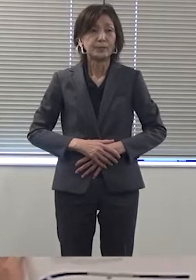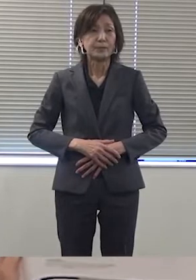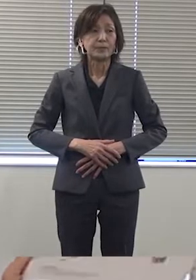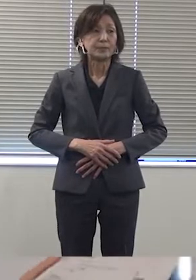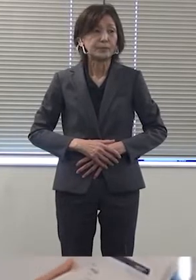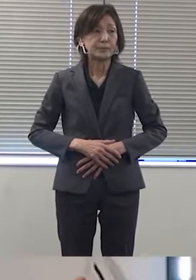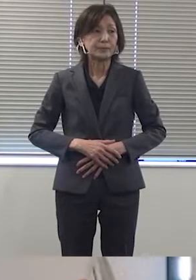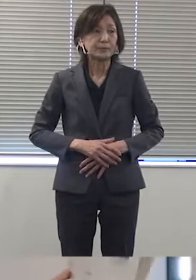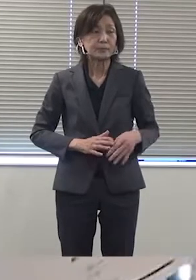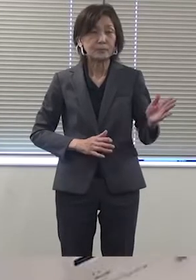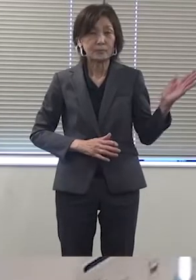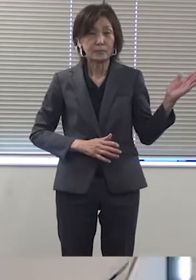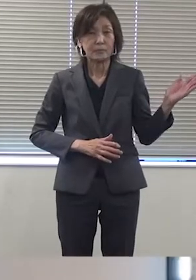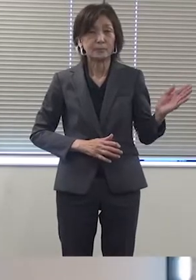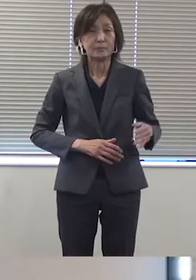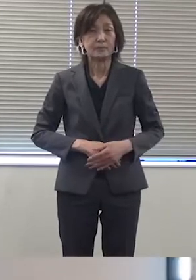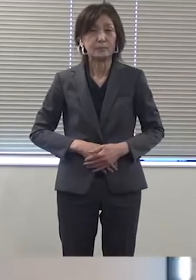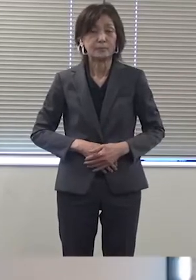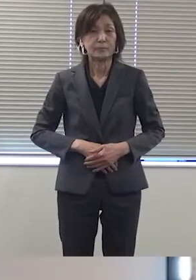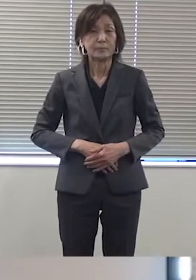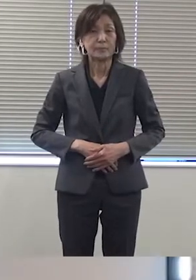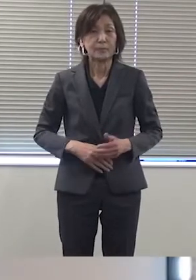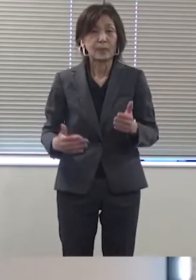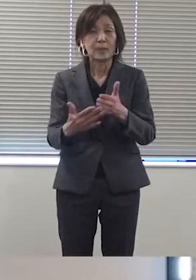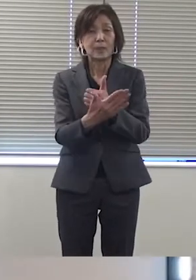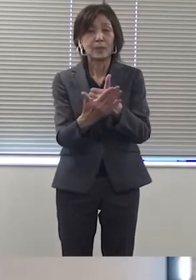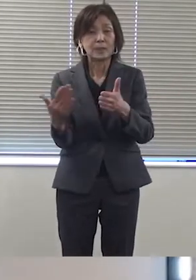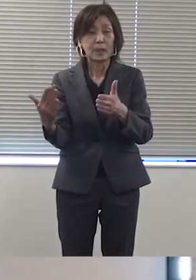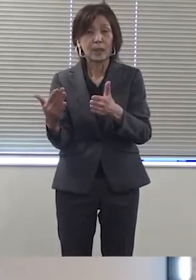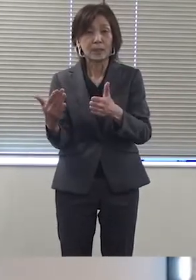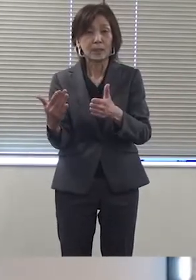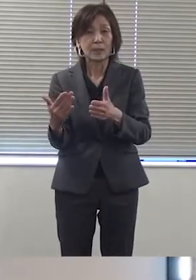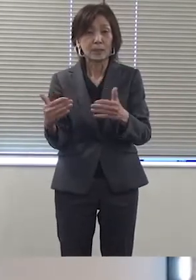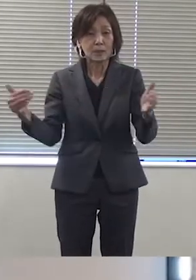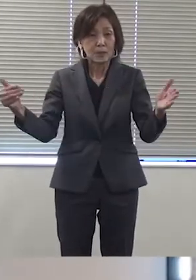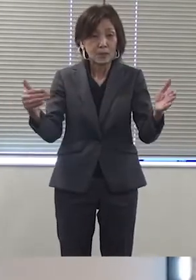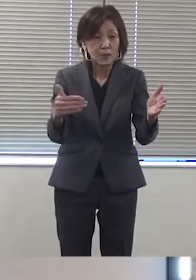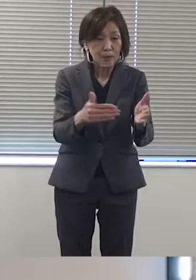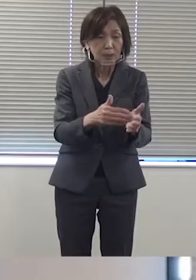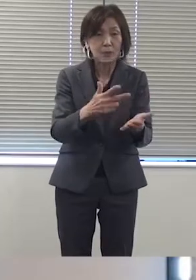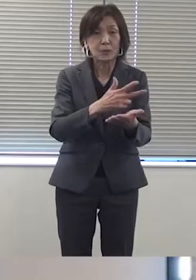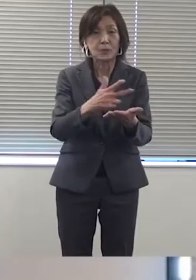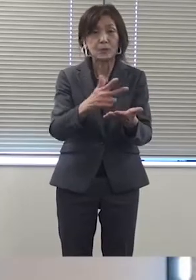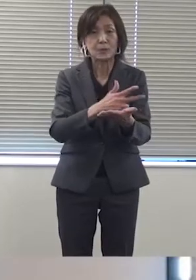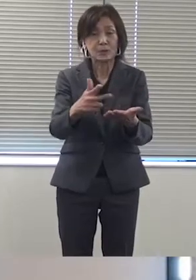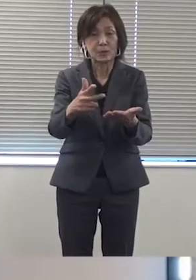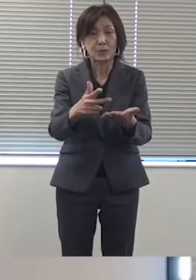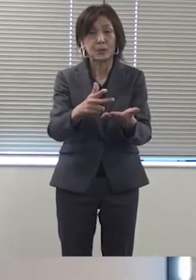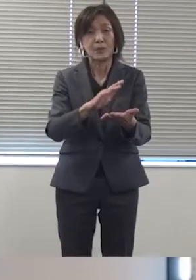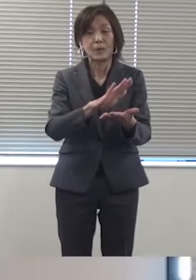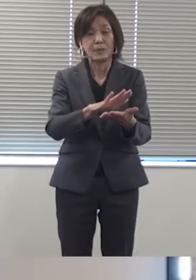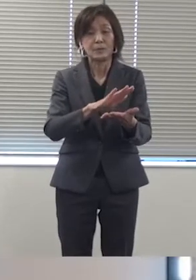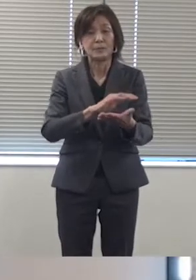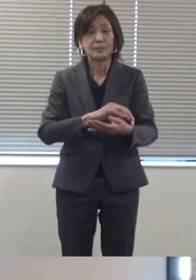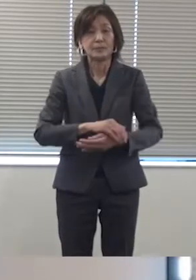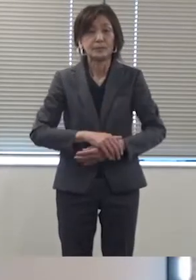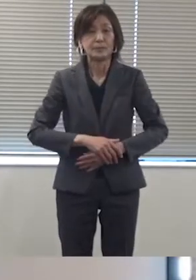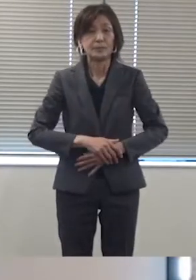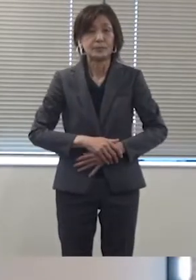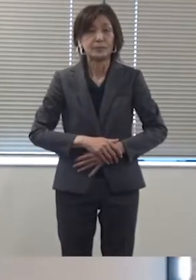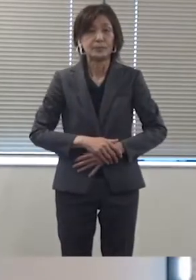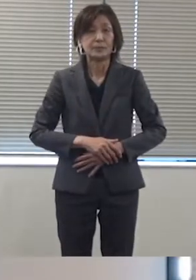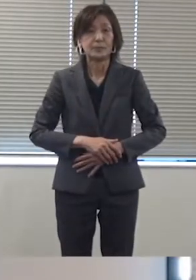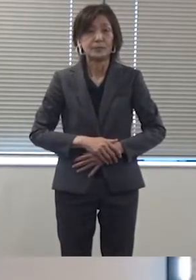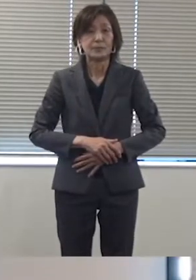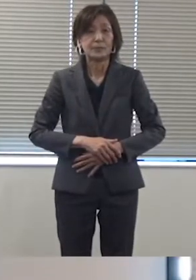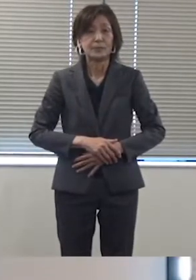料の一番最後の足にですね、皆様でちょっと取材の関係があったと思うので、気候改革と関係少し変わるので、